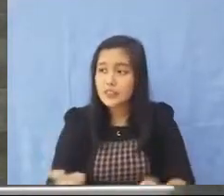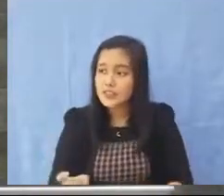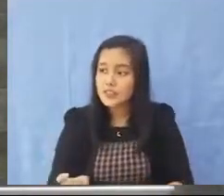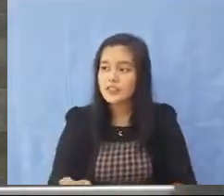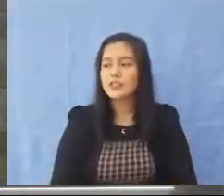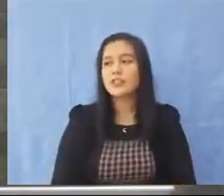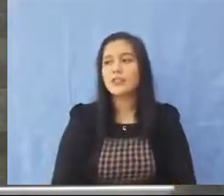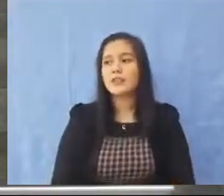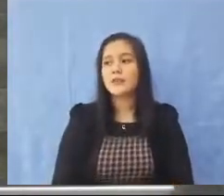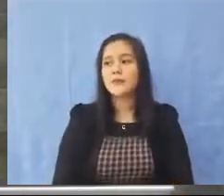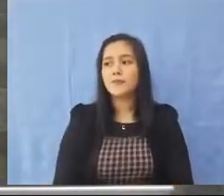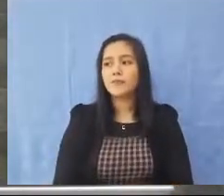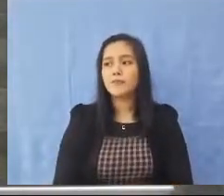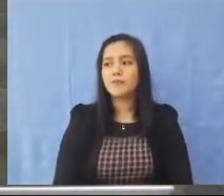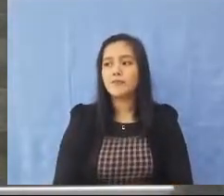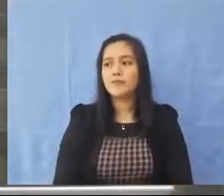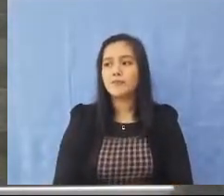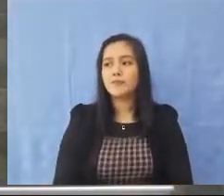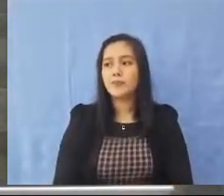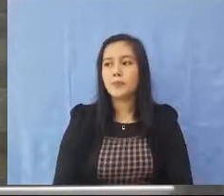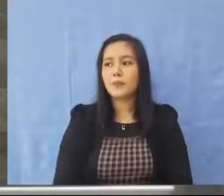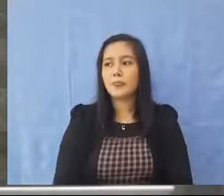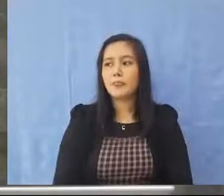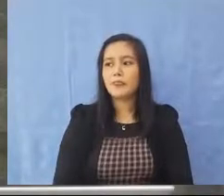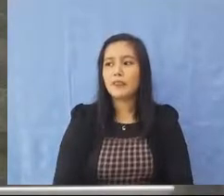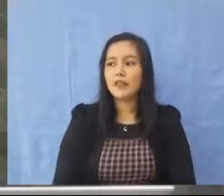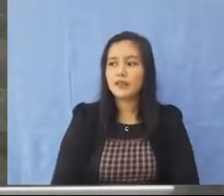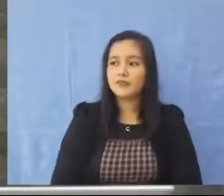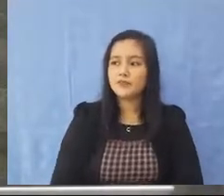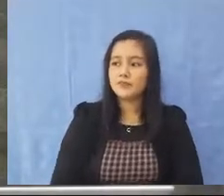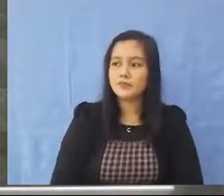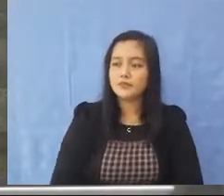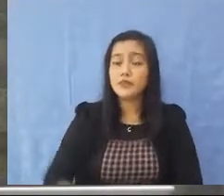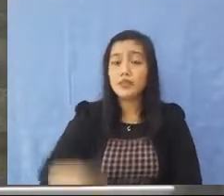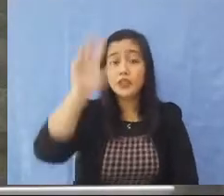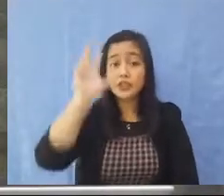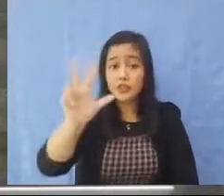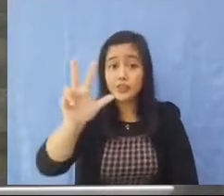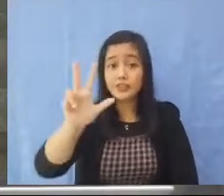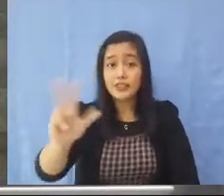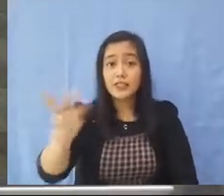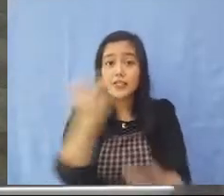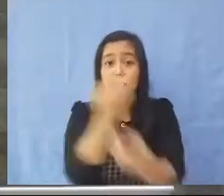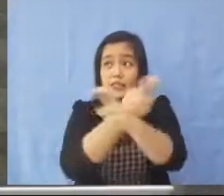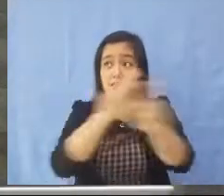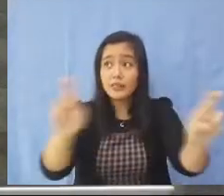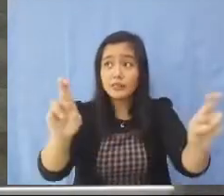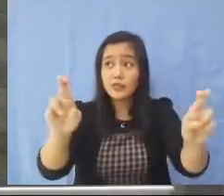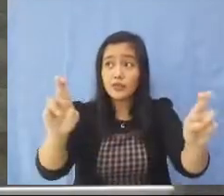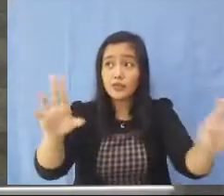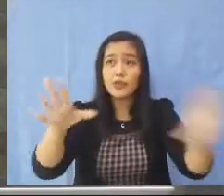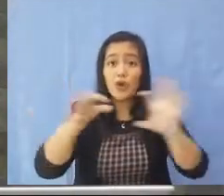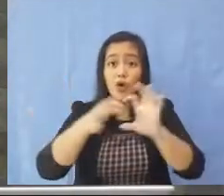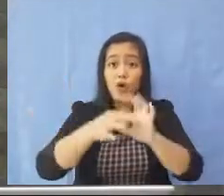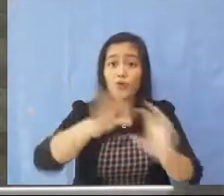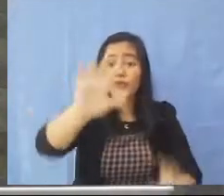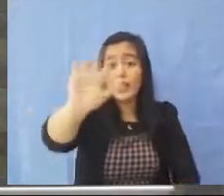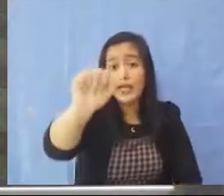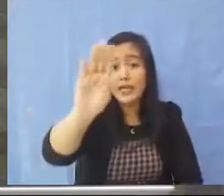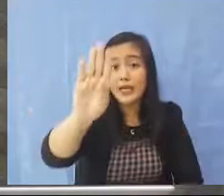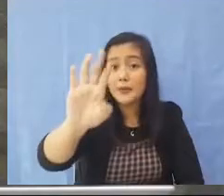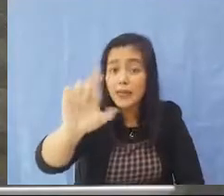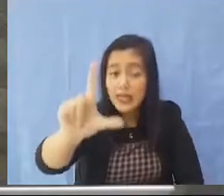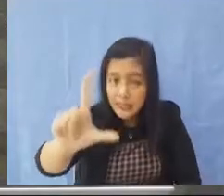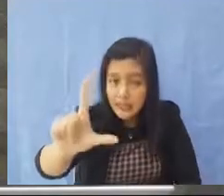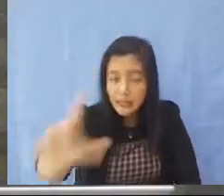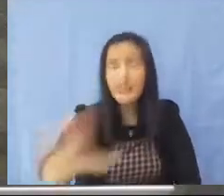buhay ni Satanas. Now, hindi mo po pwedeng alis, illustration po ito. Hindi natin pwedeng alisin sa equation na hindi